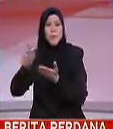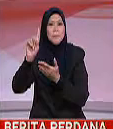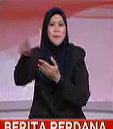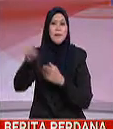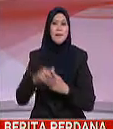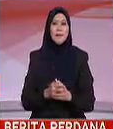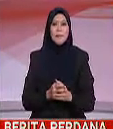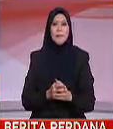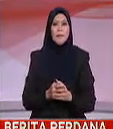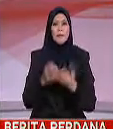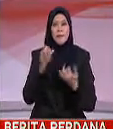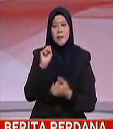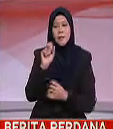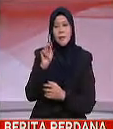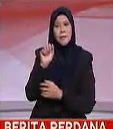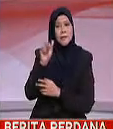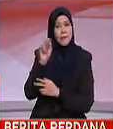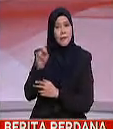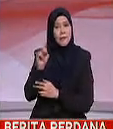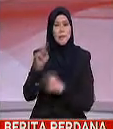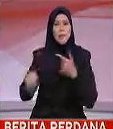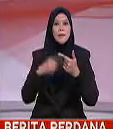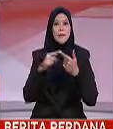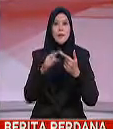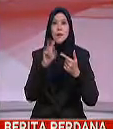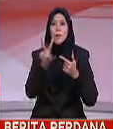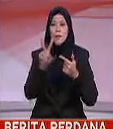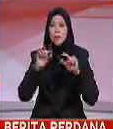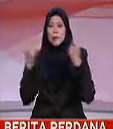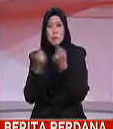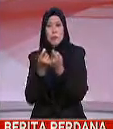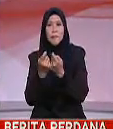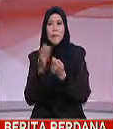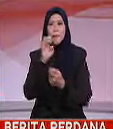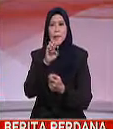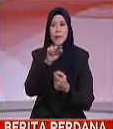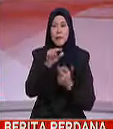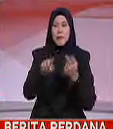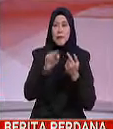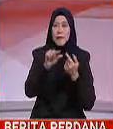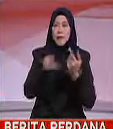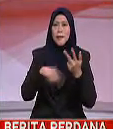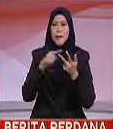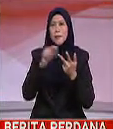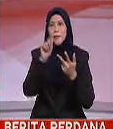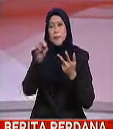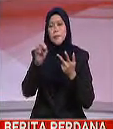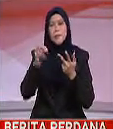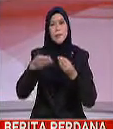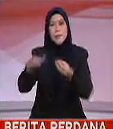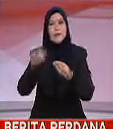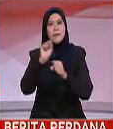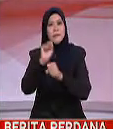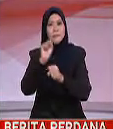bintang negara Muhammad Shakirin Ibrahim serta dua lagi bekas rakan sepasukannya Eng Sok Kim dan Tan Cheng Kiat diberi